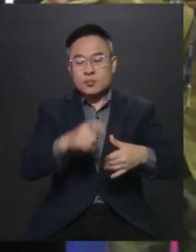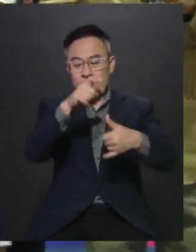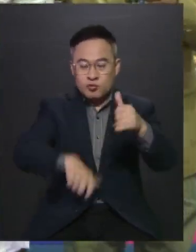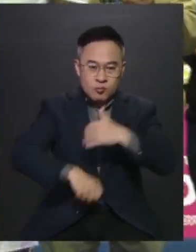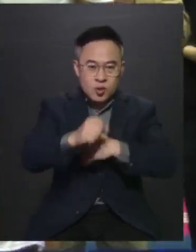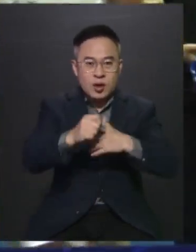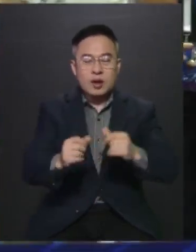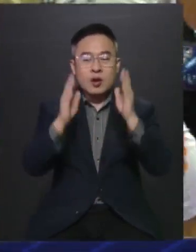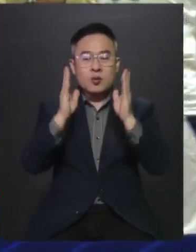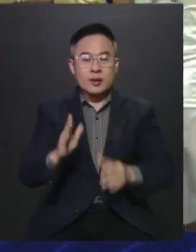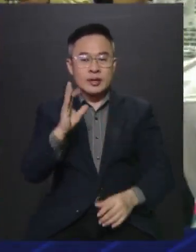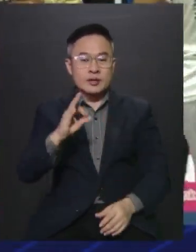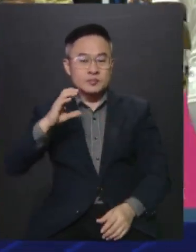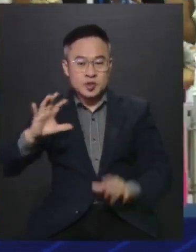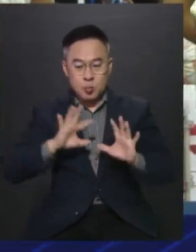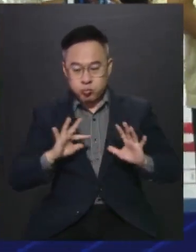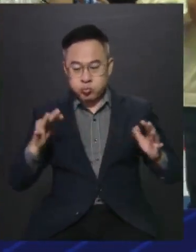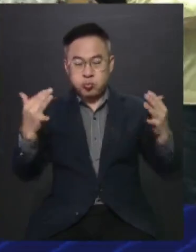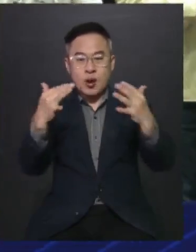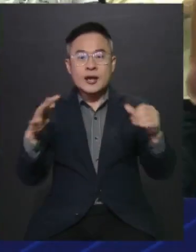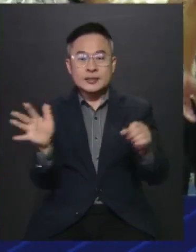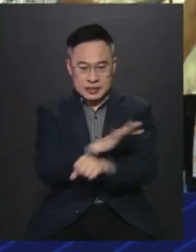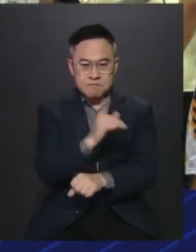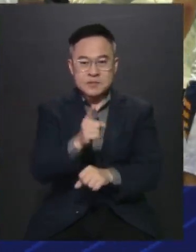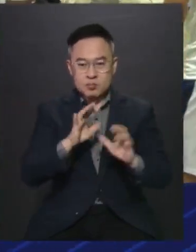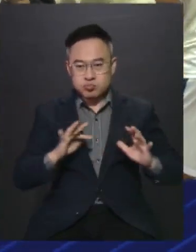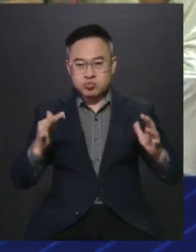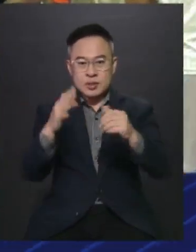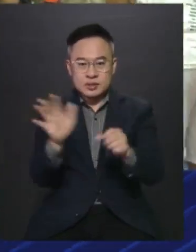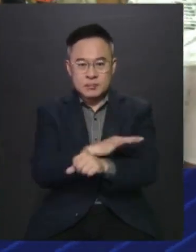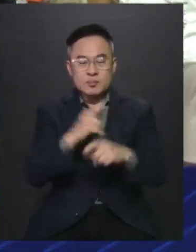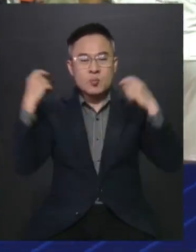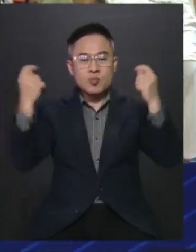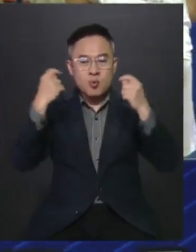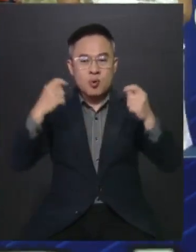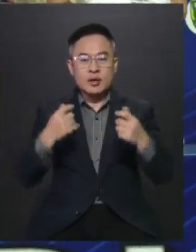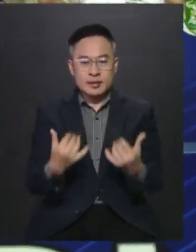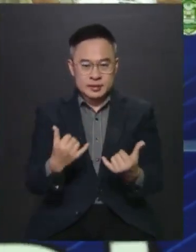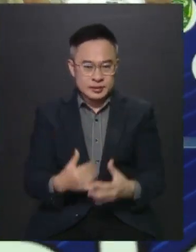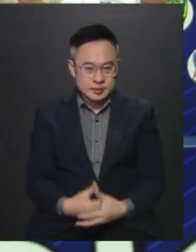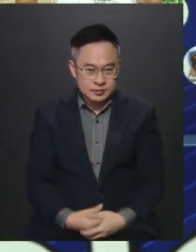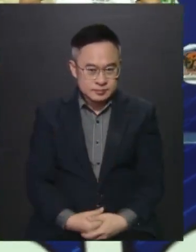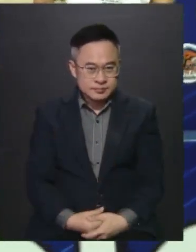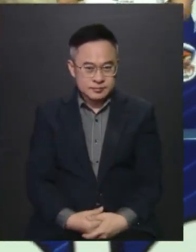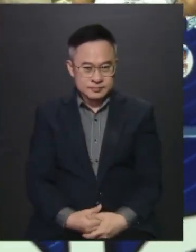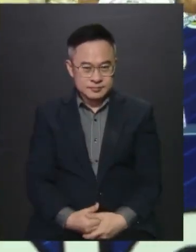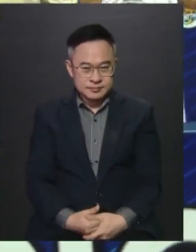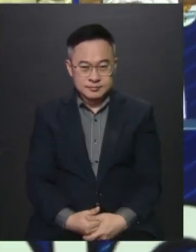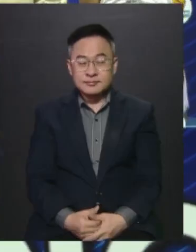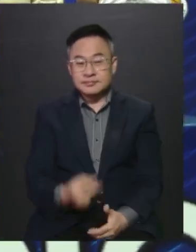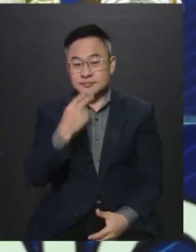เชียร์ค่ะที่เดินทางเข้าไปชมเกมการแข่งขันในสนามแบบเต็มความจุของสนามนี่เลยนี่ดูบรรยากาศการม